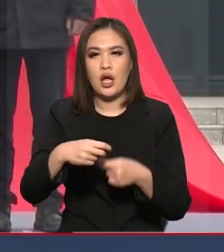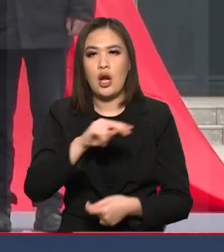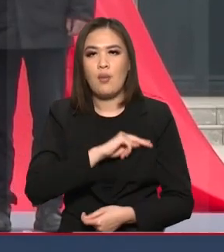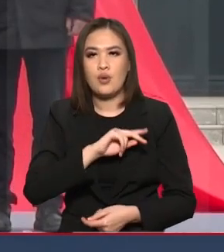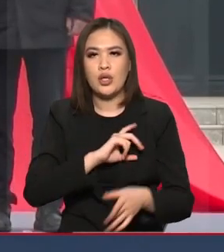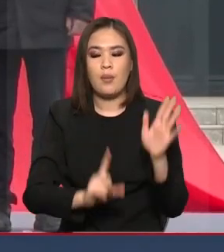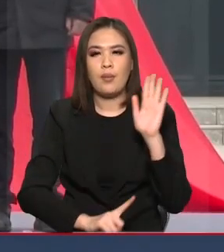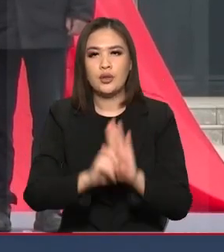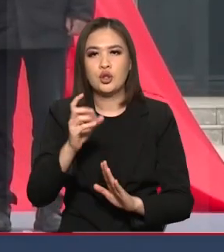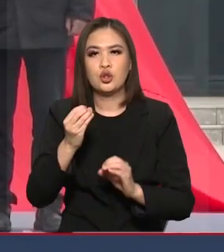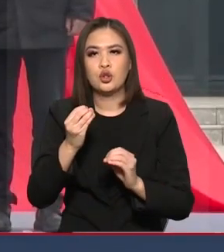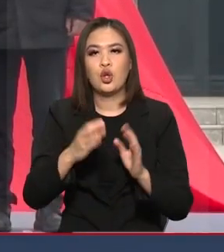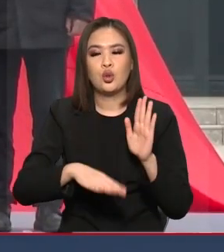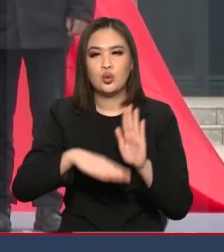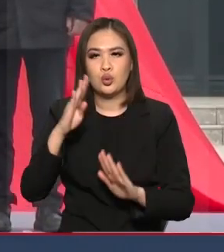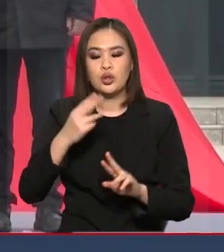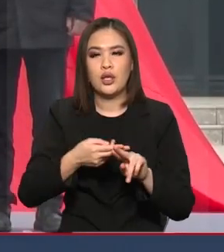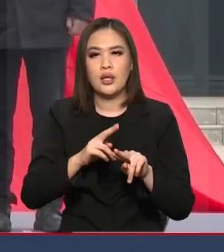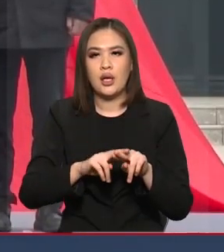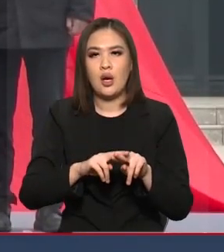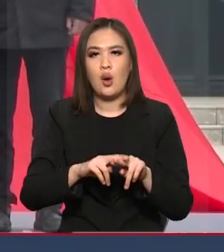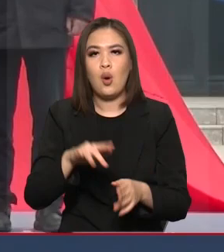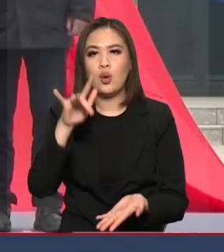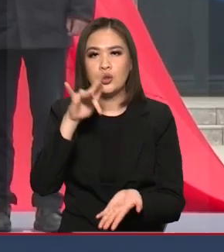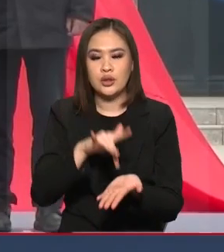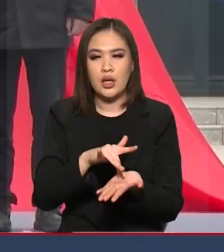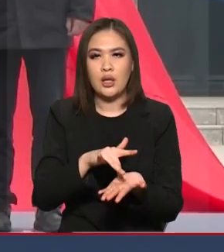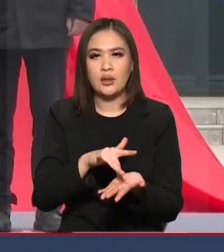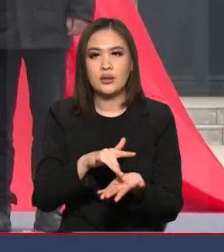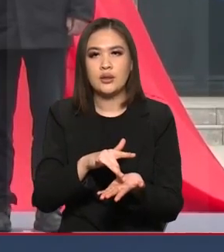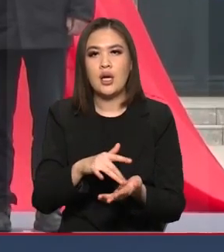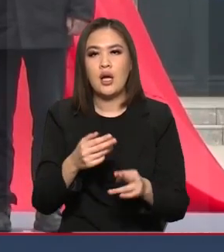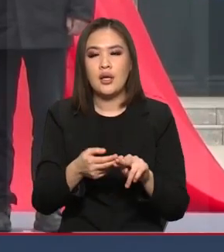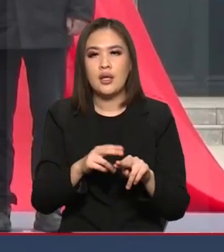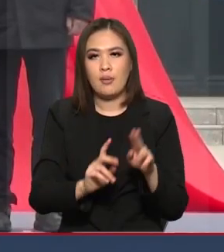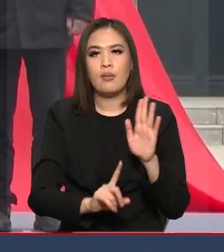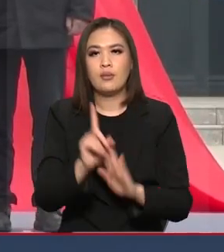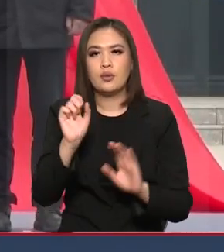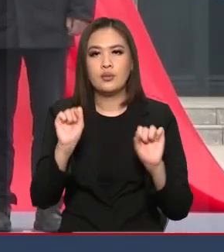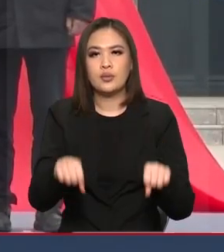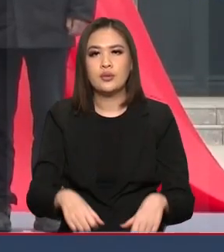бастама. Бірлескен орталықты іске қосайық. Бастаңыздар.